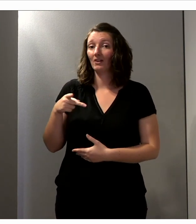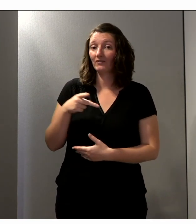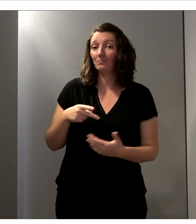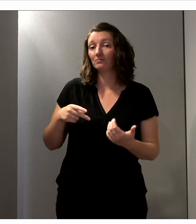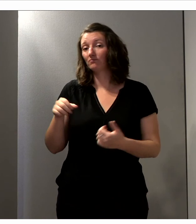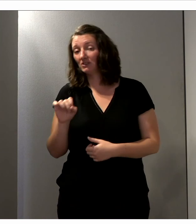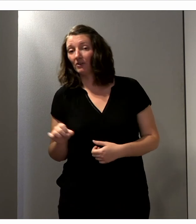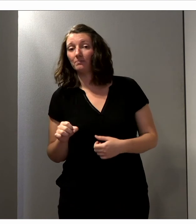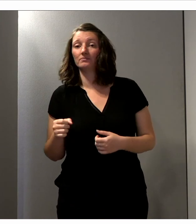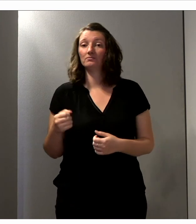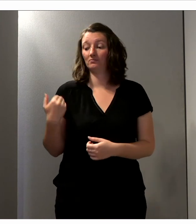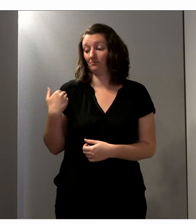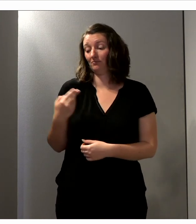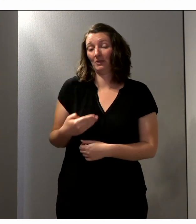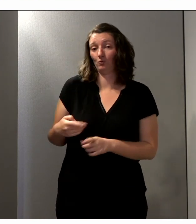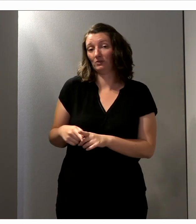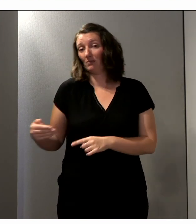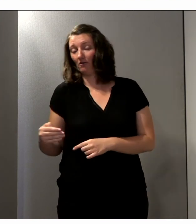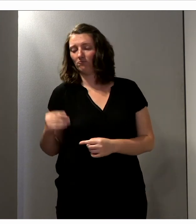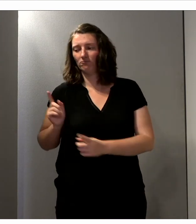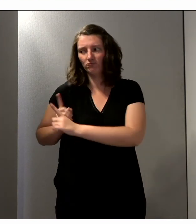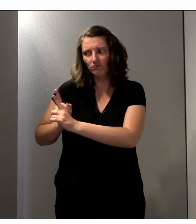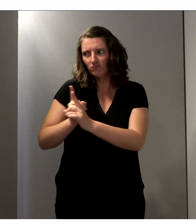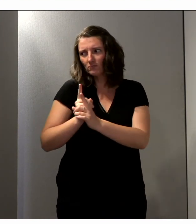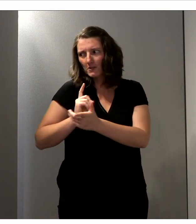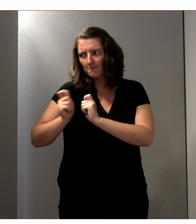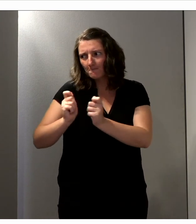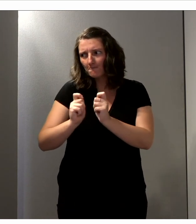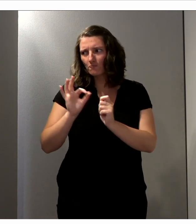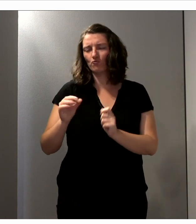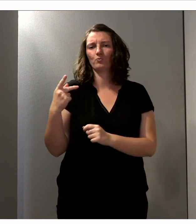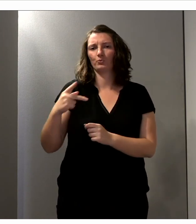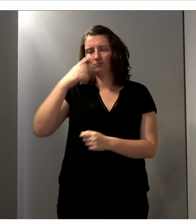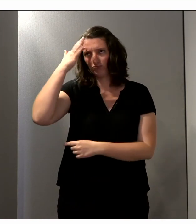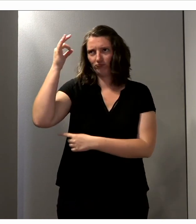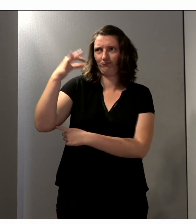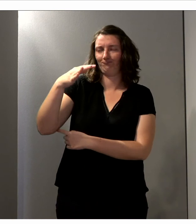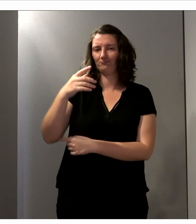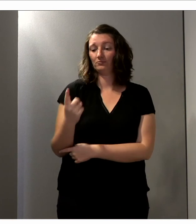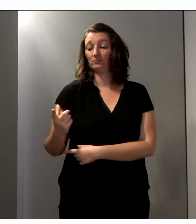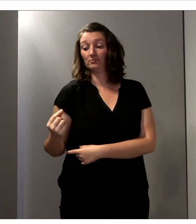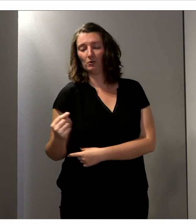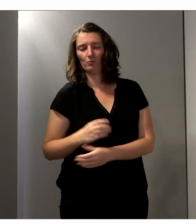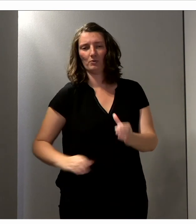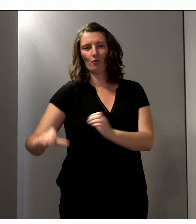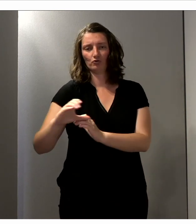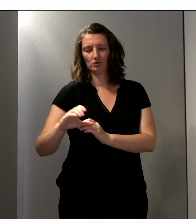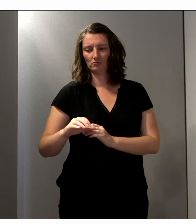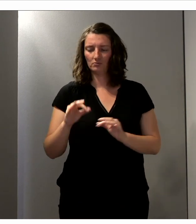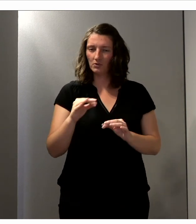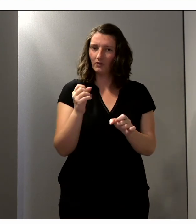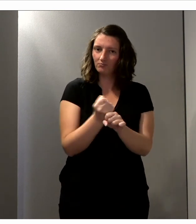Sylvain, Mathieu et Marianne, me laissent penser que finalement l'ambition du duo de compétences va plus loin que l'accès et le maintien dans